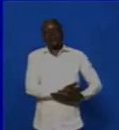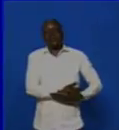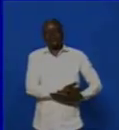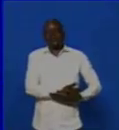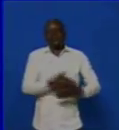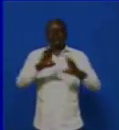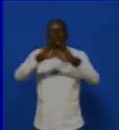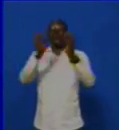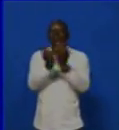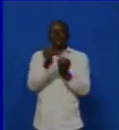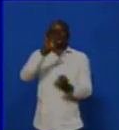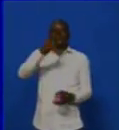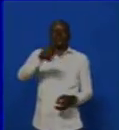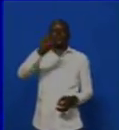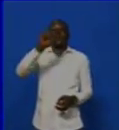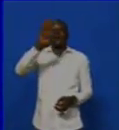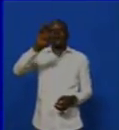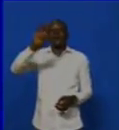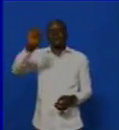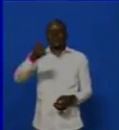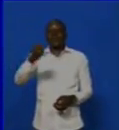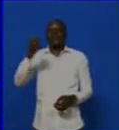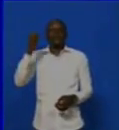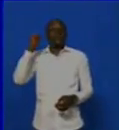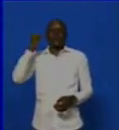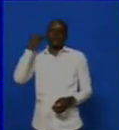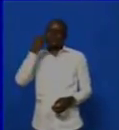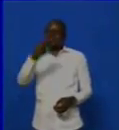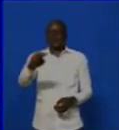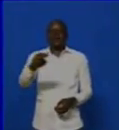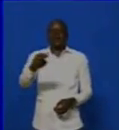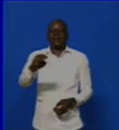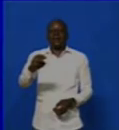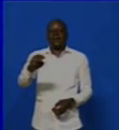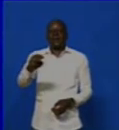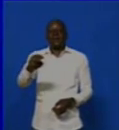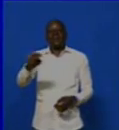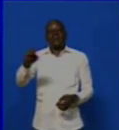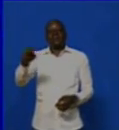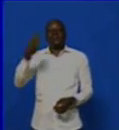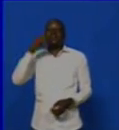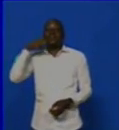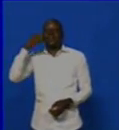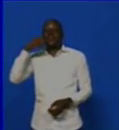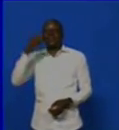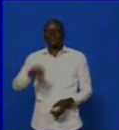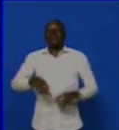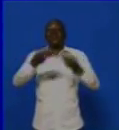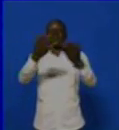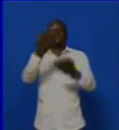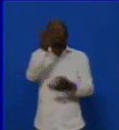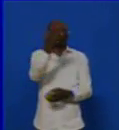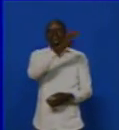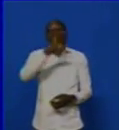de Pabré à l'endroit de ses mères, à l'endroit de ses tantes. J'ai remis 500 kilos de mung bean